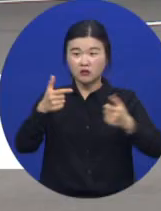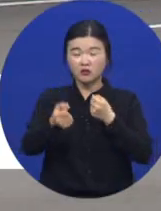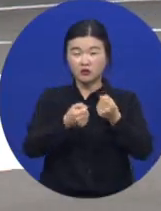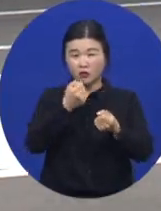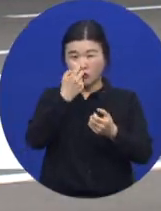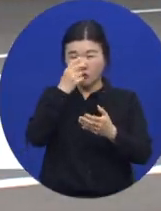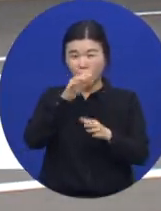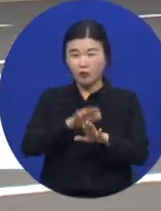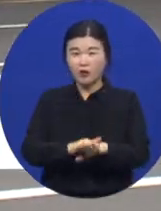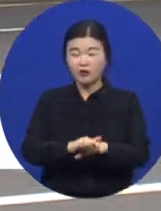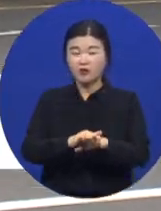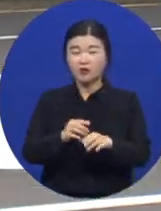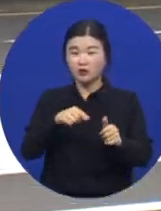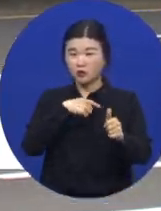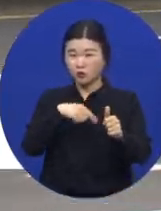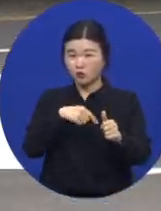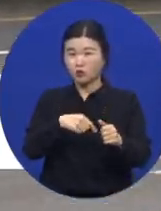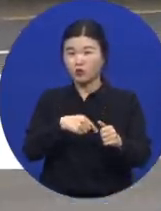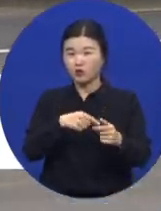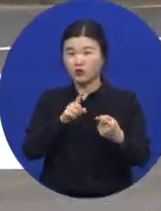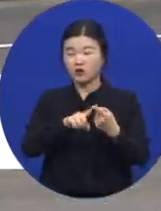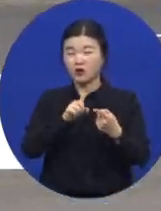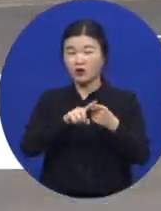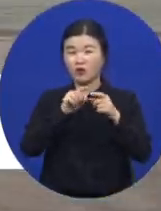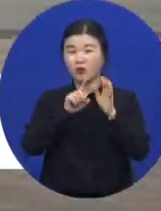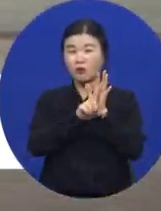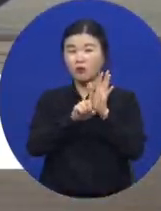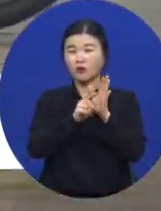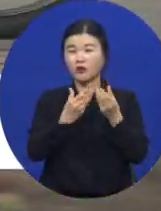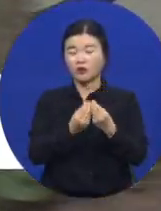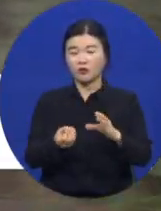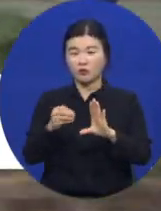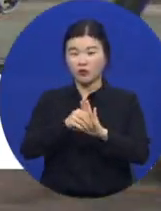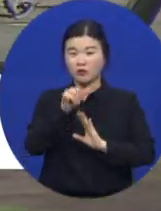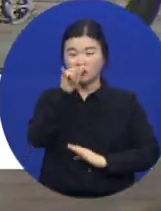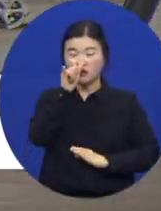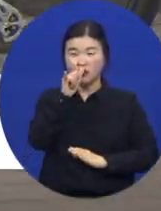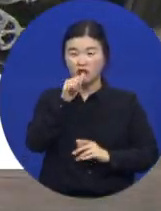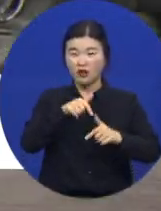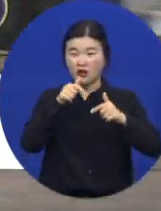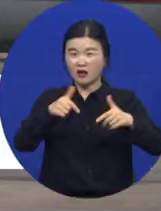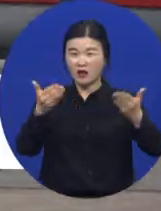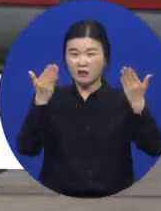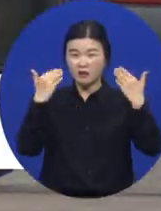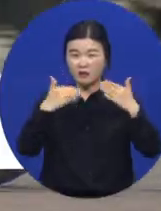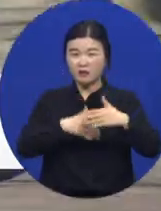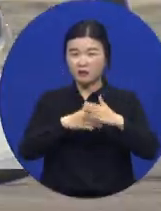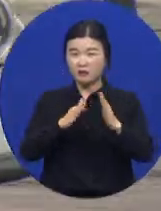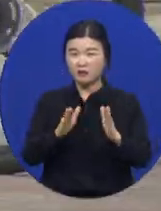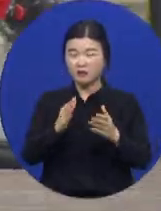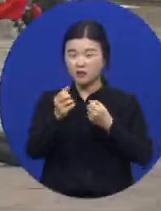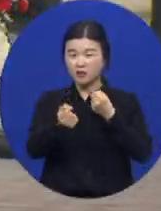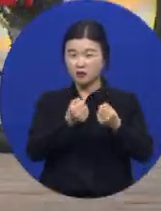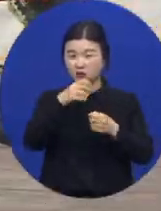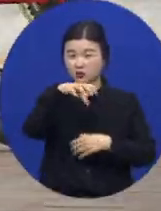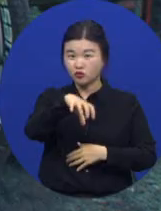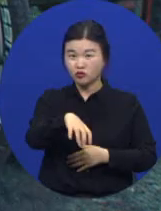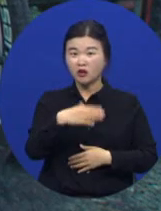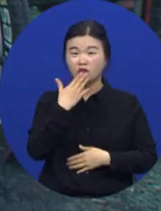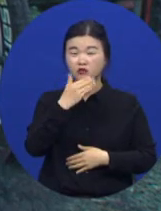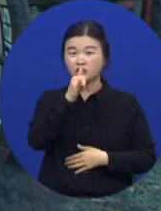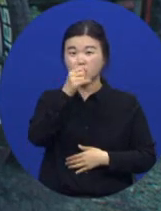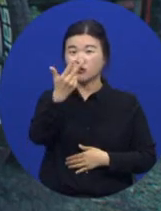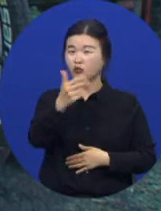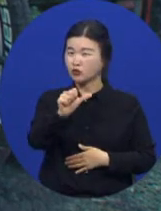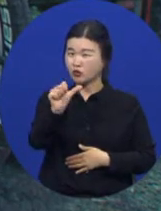설치, 자전거 타기 교육과 홍보 등에 관한 내용을 담고 있습니다. 도내 각급 학교에 설치된 자전거 거치대는